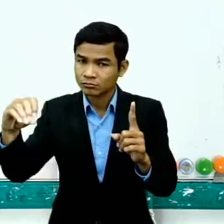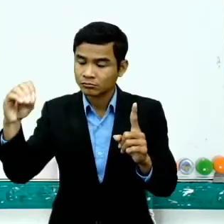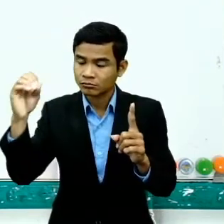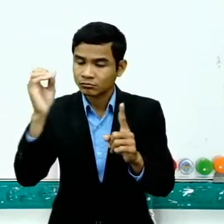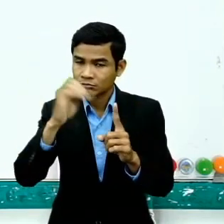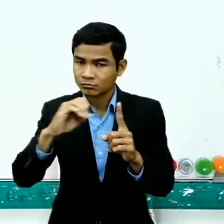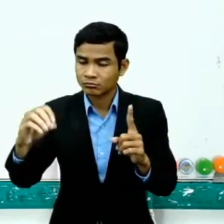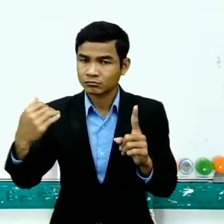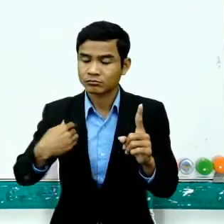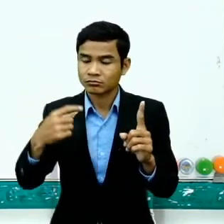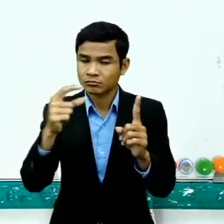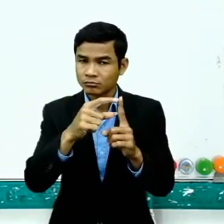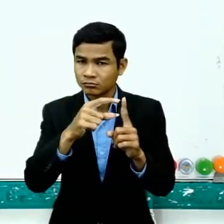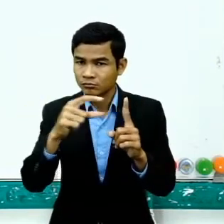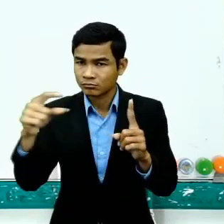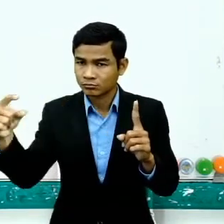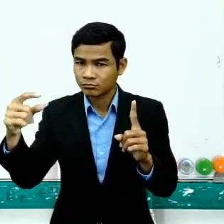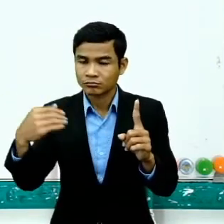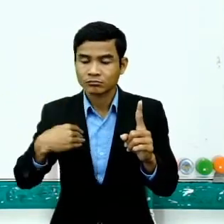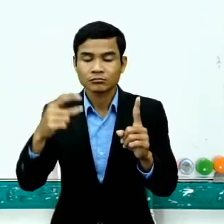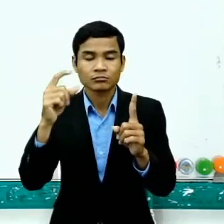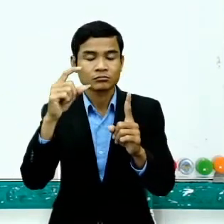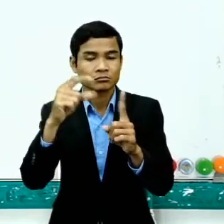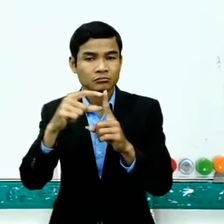ở vầy khá